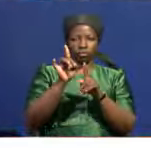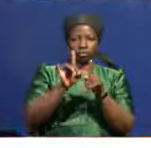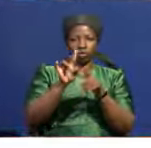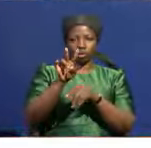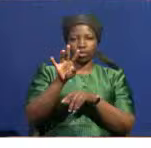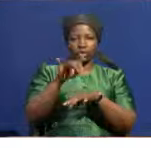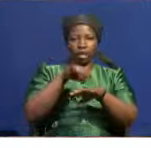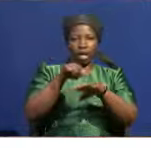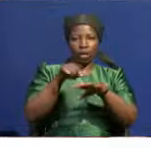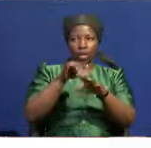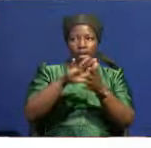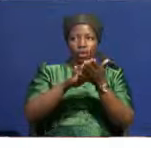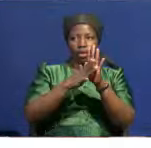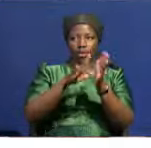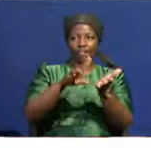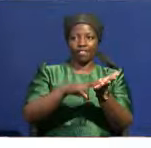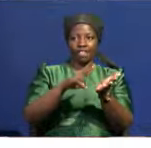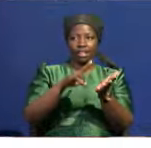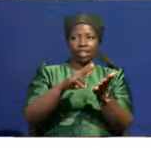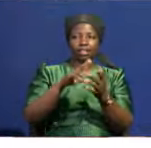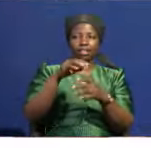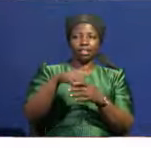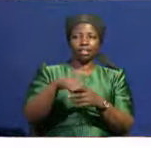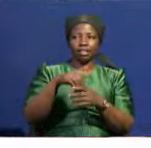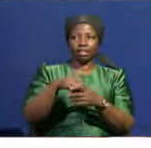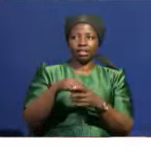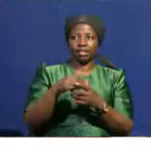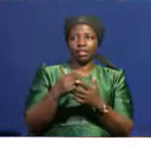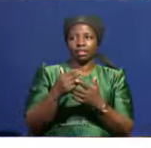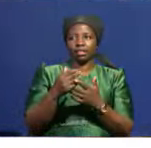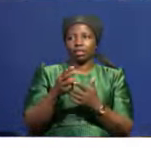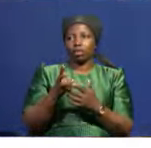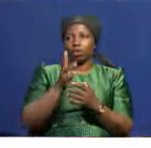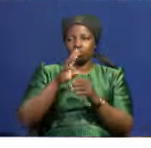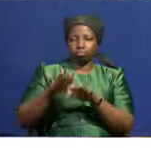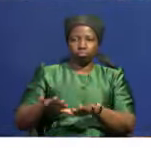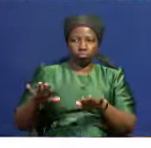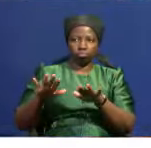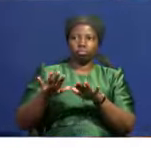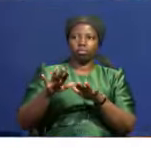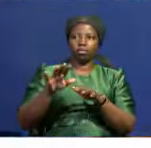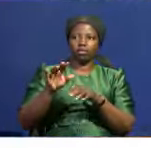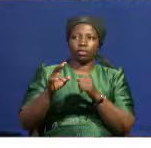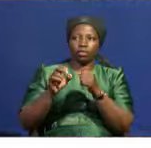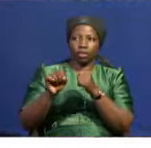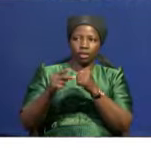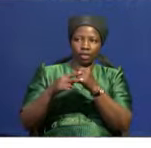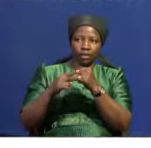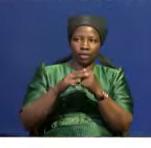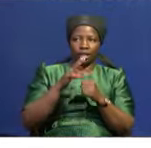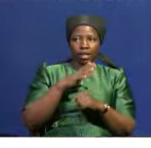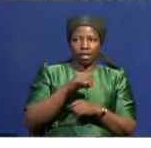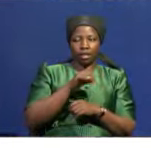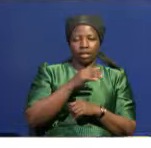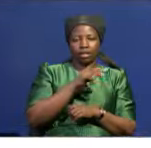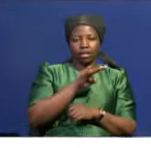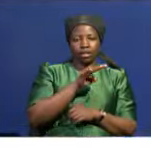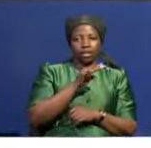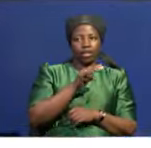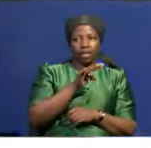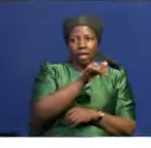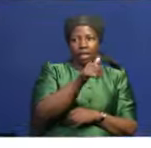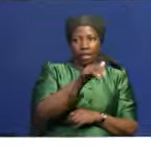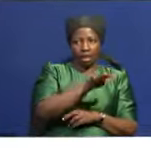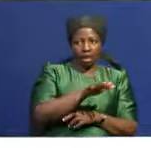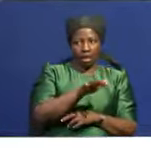visa kwa bandari 37 na nchi 54. Hatua hii ya hivi punde imevutia watalii wengi